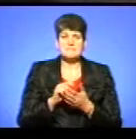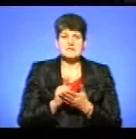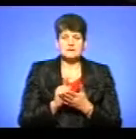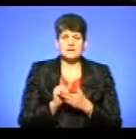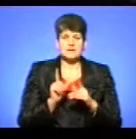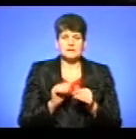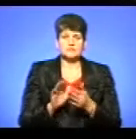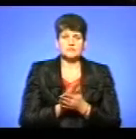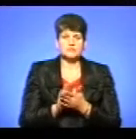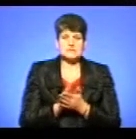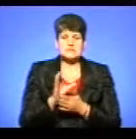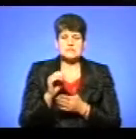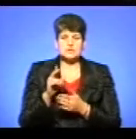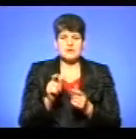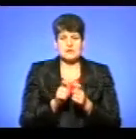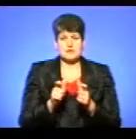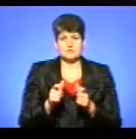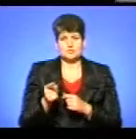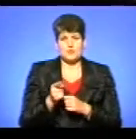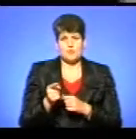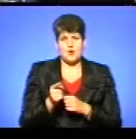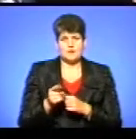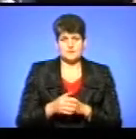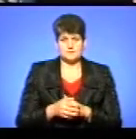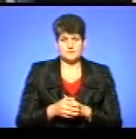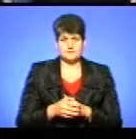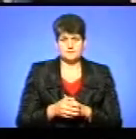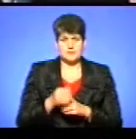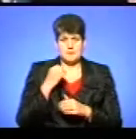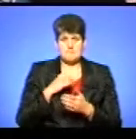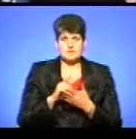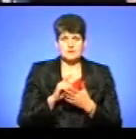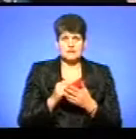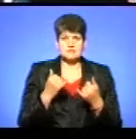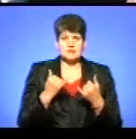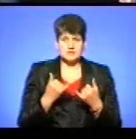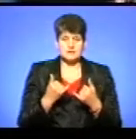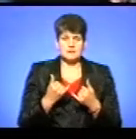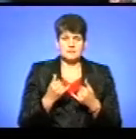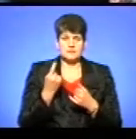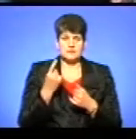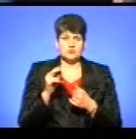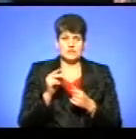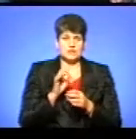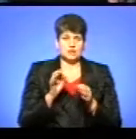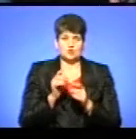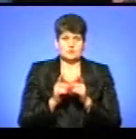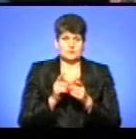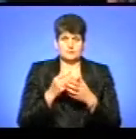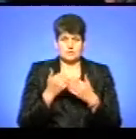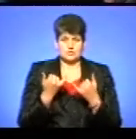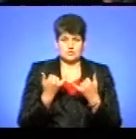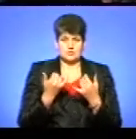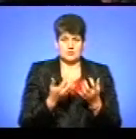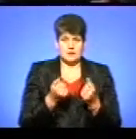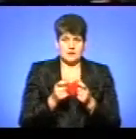їде безкоштовно за соціальною карткою тернополянина. Пенсіонерам зараз даний час, от 1-го числа, нічого не змінилося. От я сьогодні брала